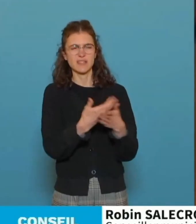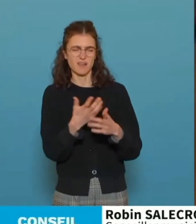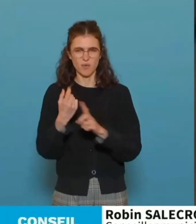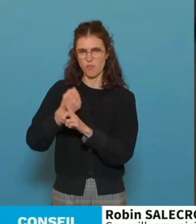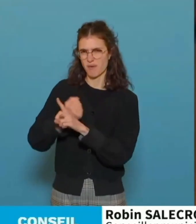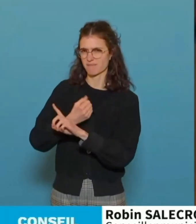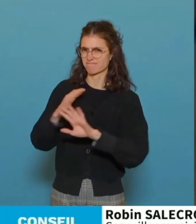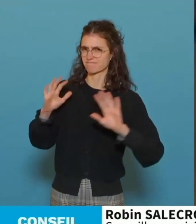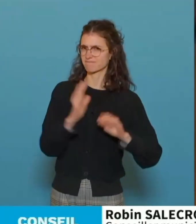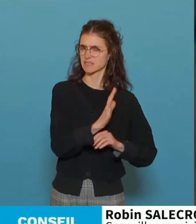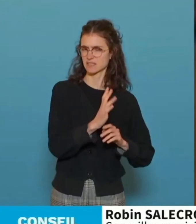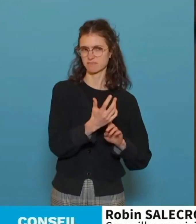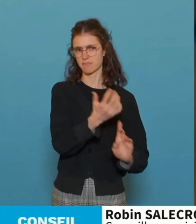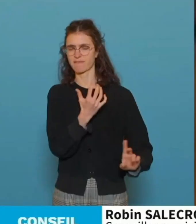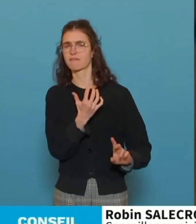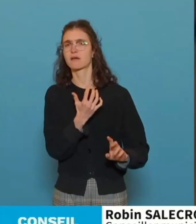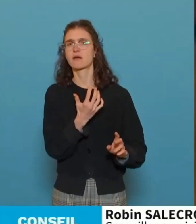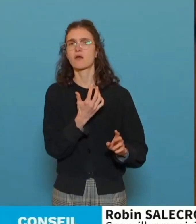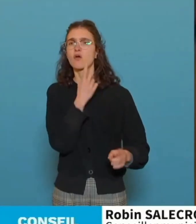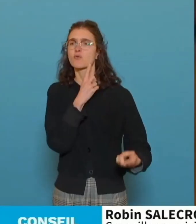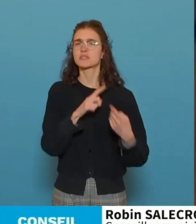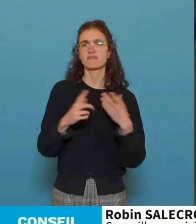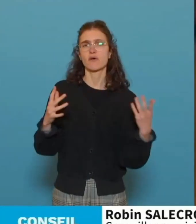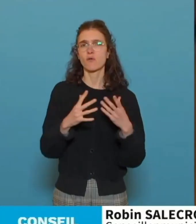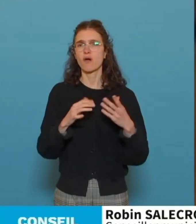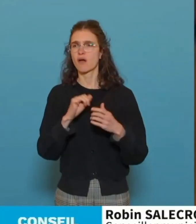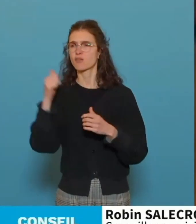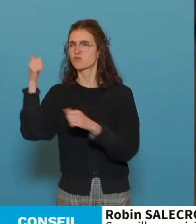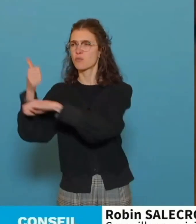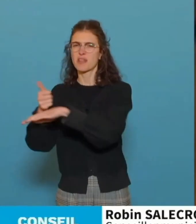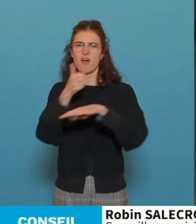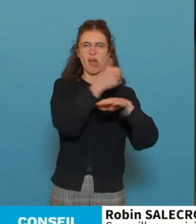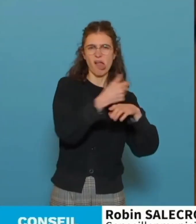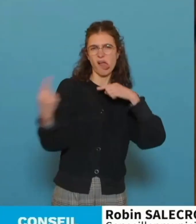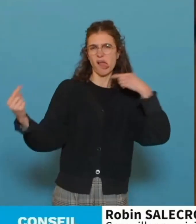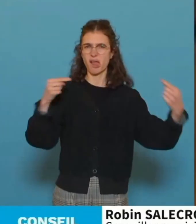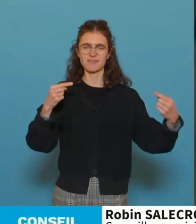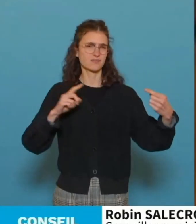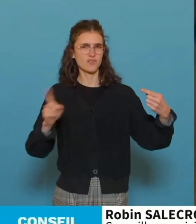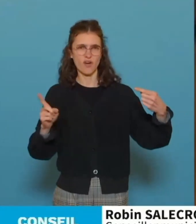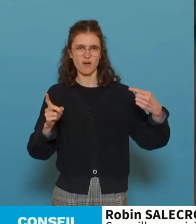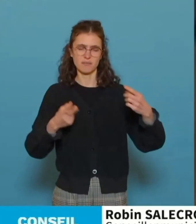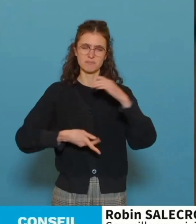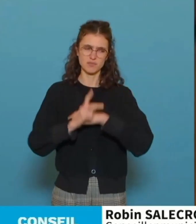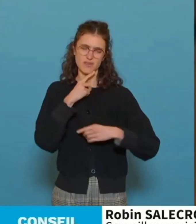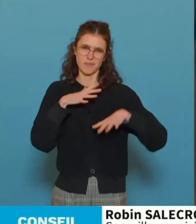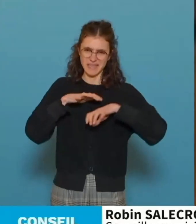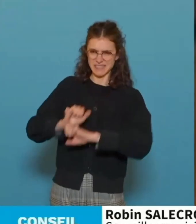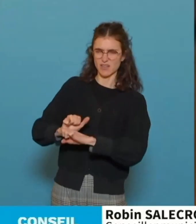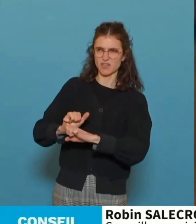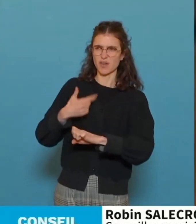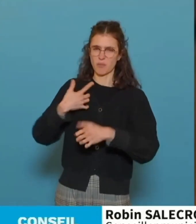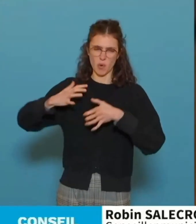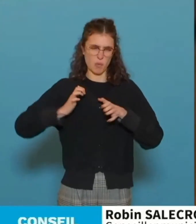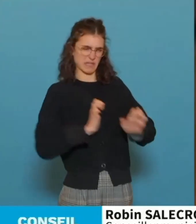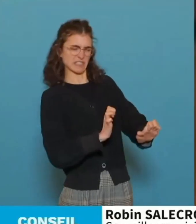dominants, mais qu'elle est faite de résistance, d'émancipation, de lutte contre l'oppression. Frantz Fanon, psychiatre et